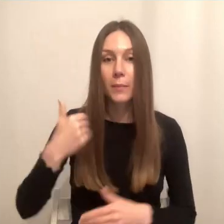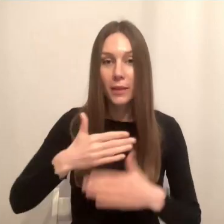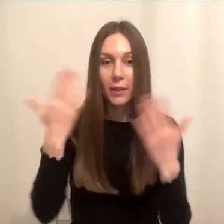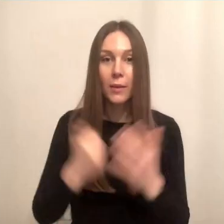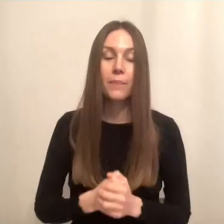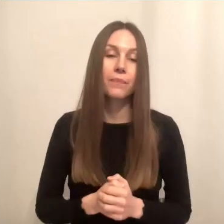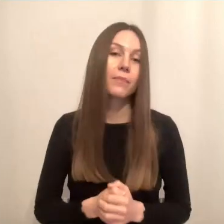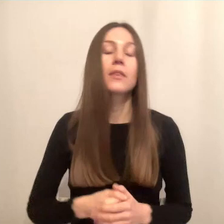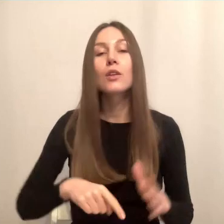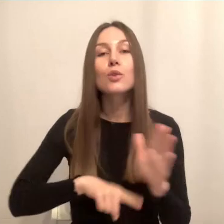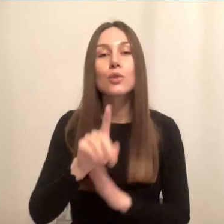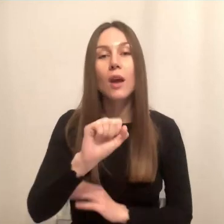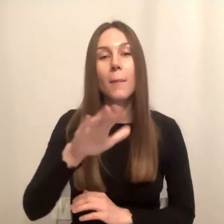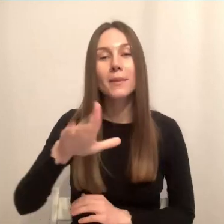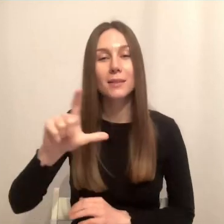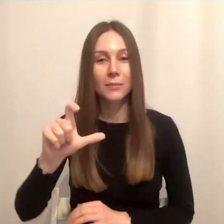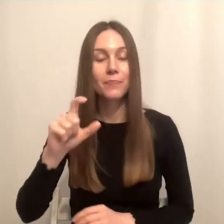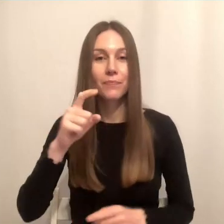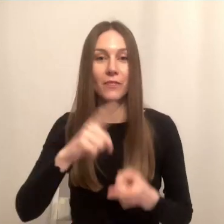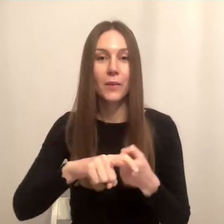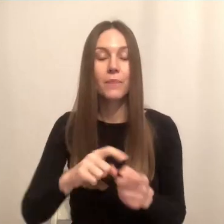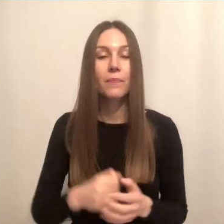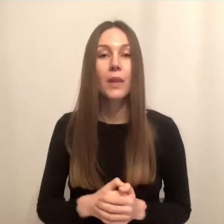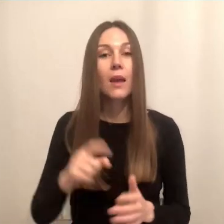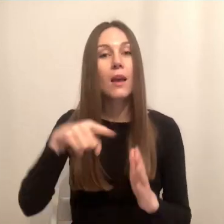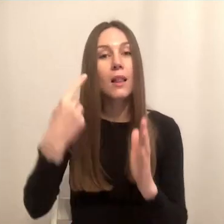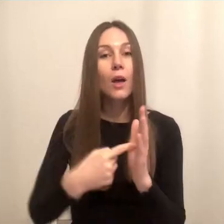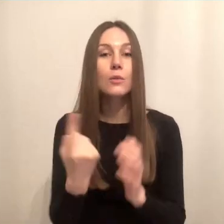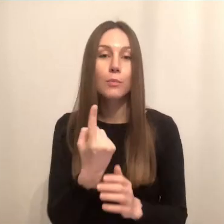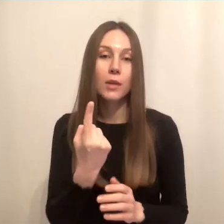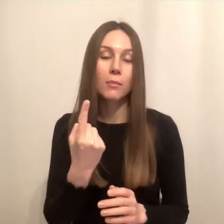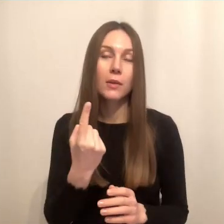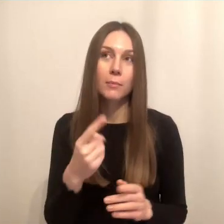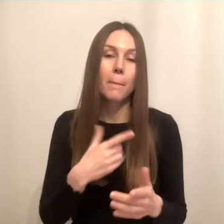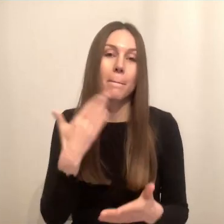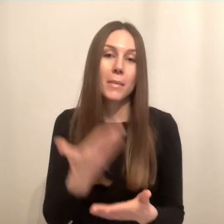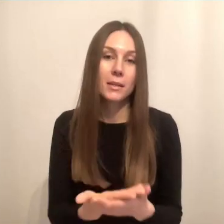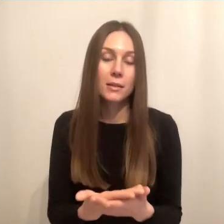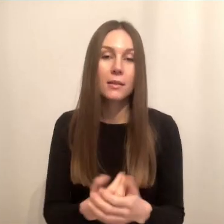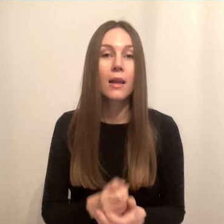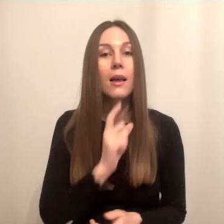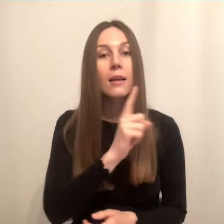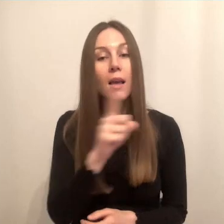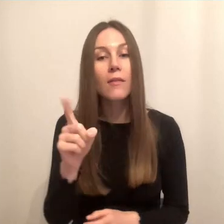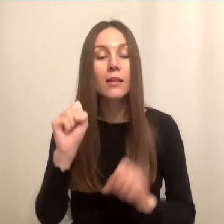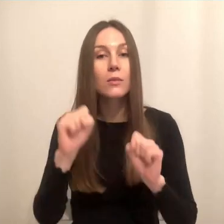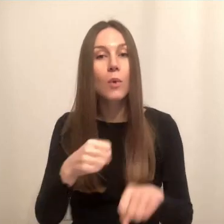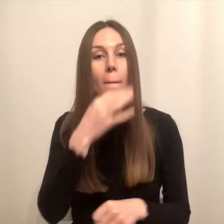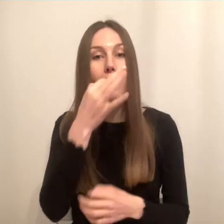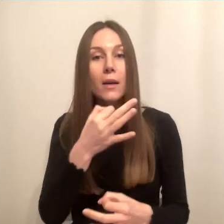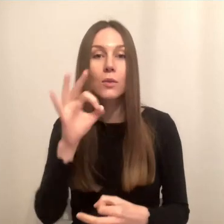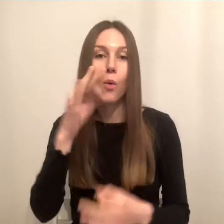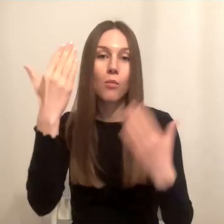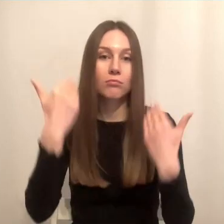žinot, klausimas pirmas labiau prisistatymo klausimas, tai kiekvienas galit pasakyti, ką jūs norit apie save, kad jūsų